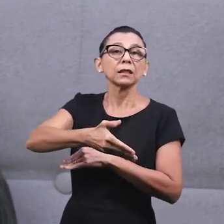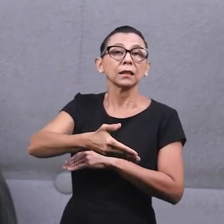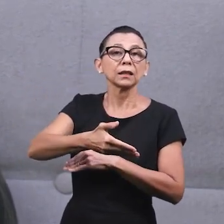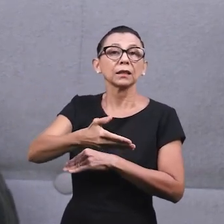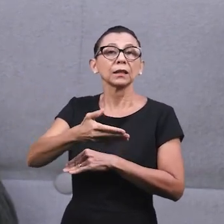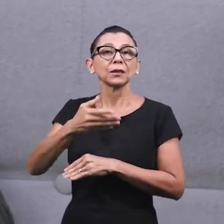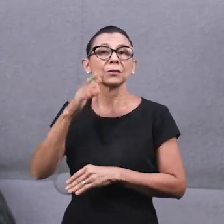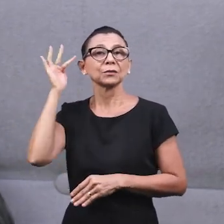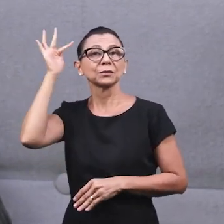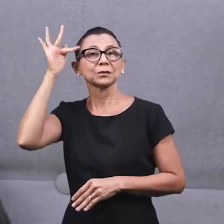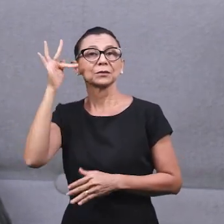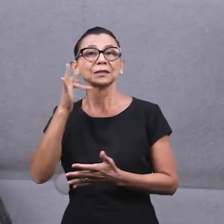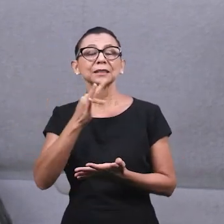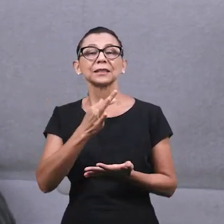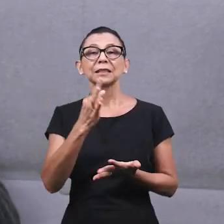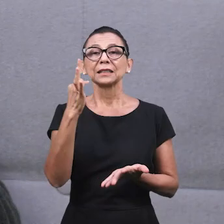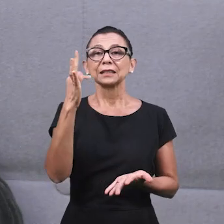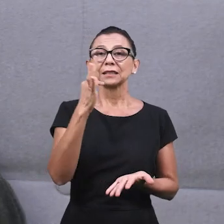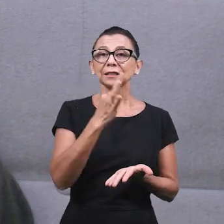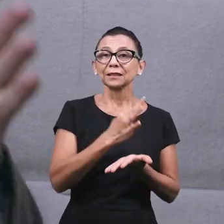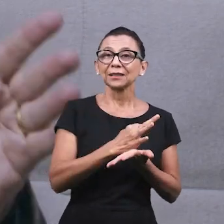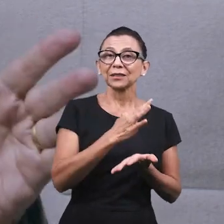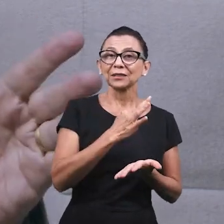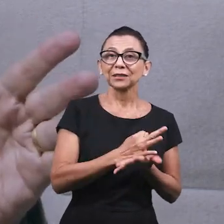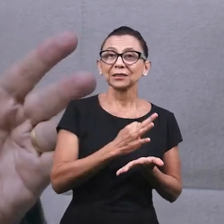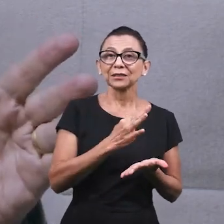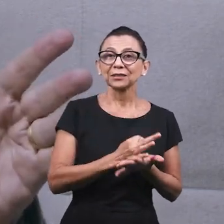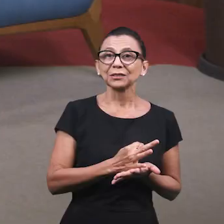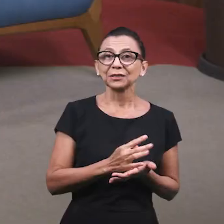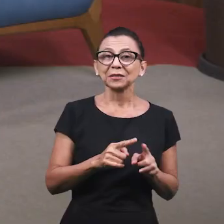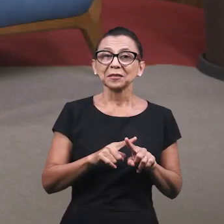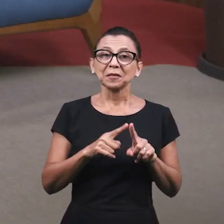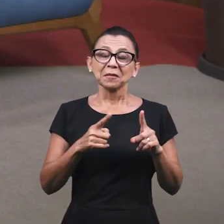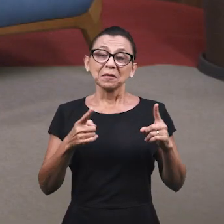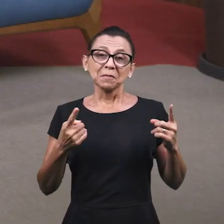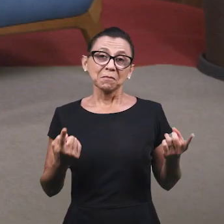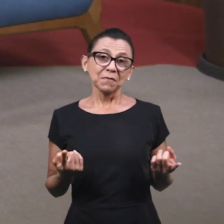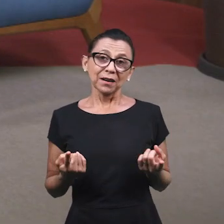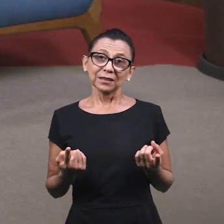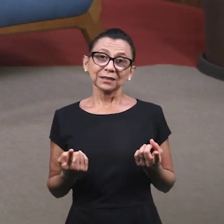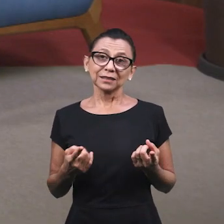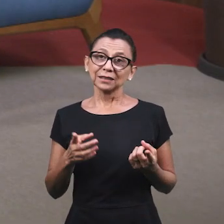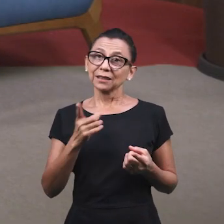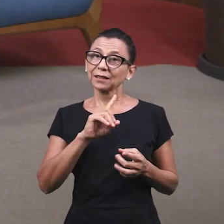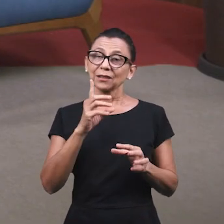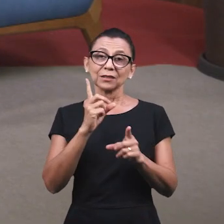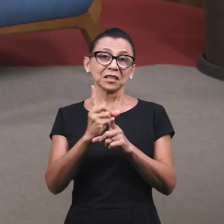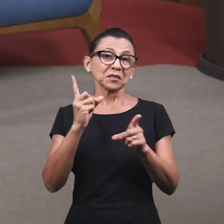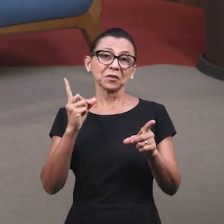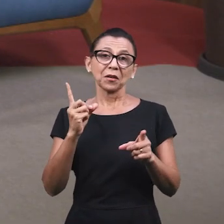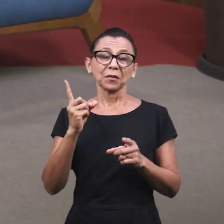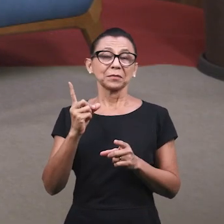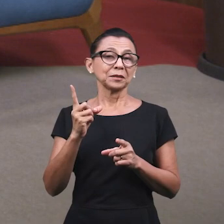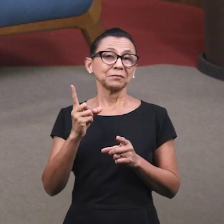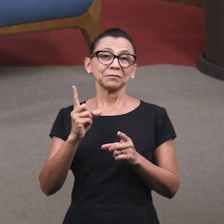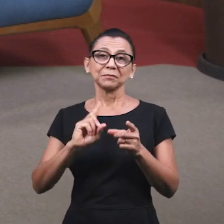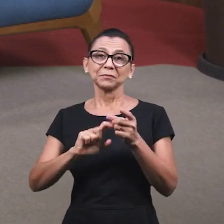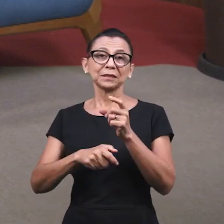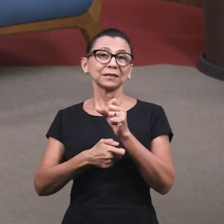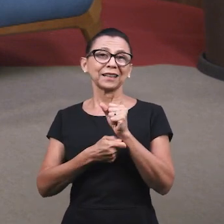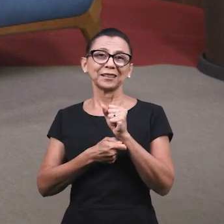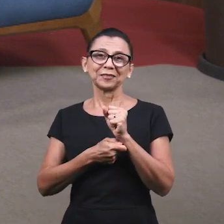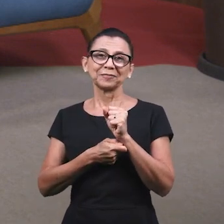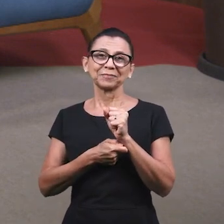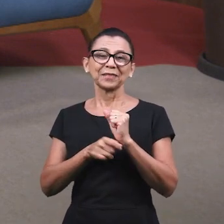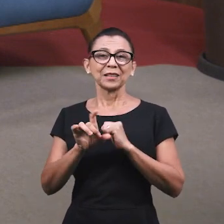passé? L'homme, il a dû introduire de la philosophie et de la théologie. Mais comme cela vient de la raison de l'homme, donc cela